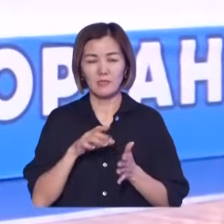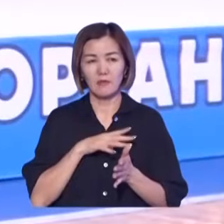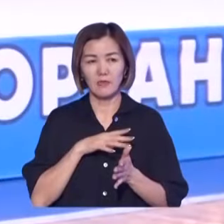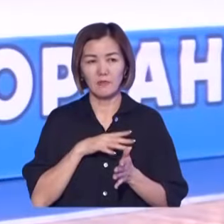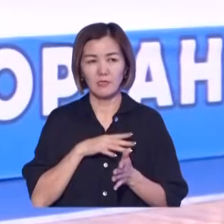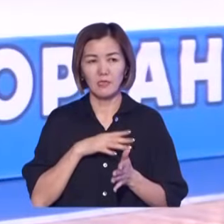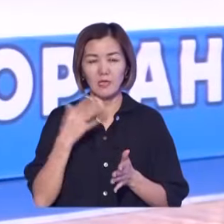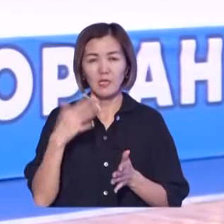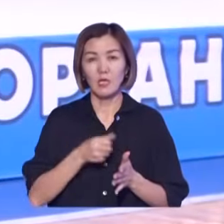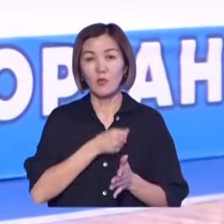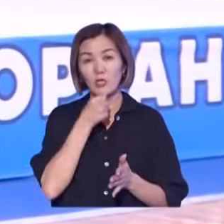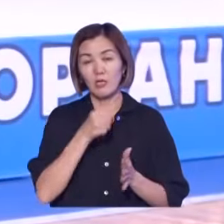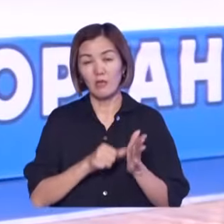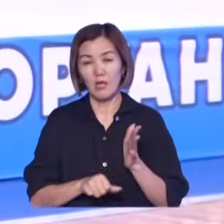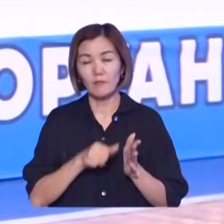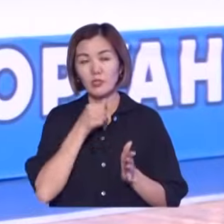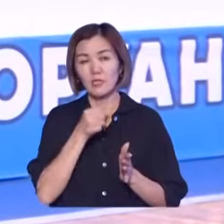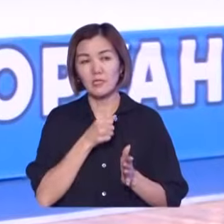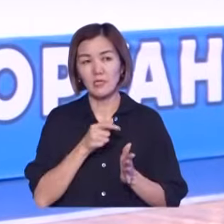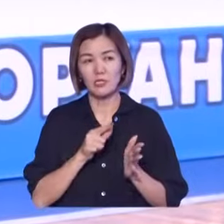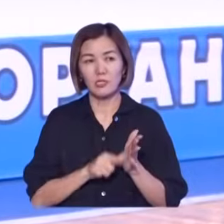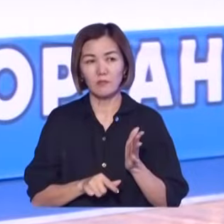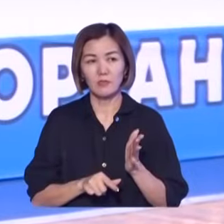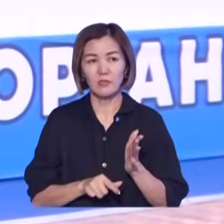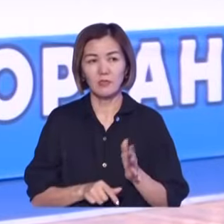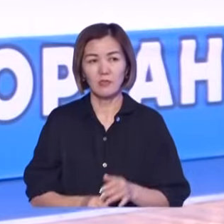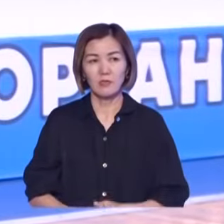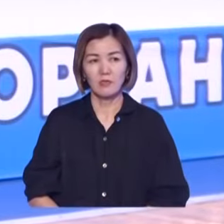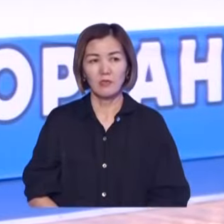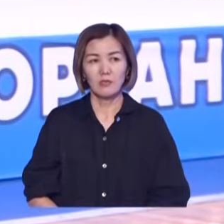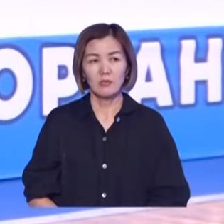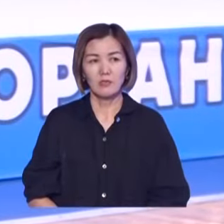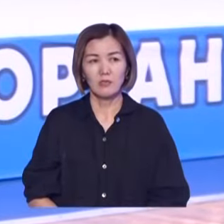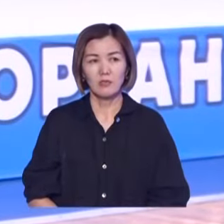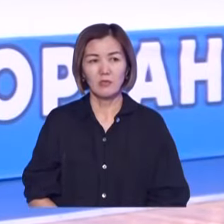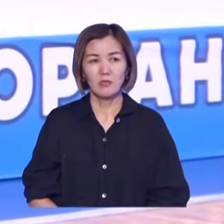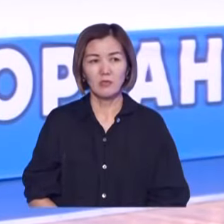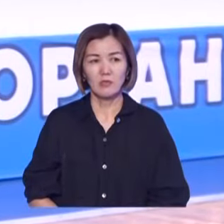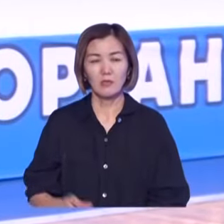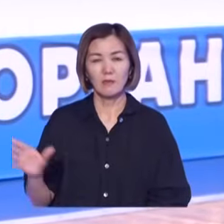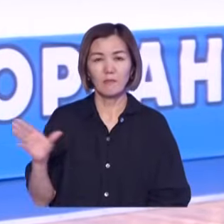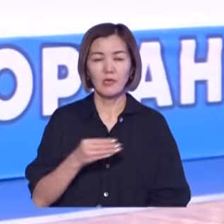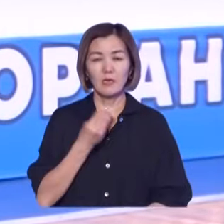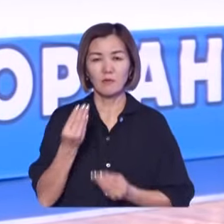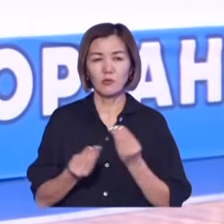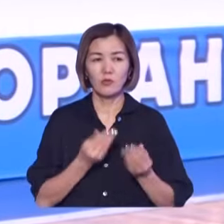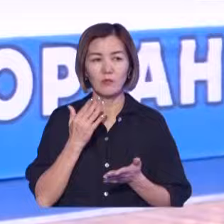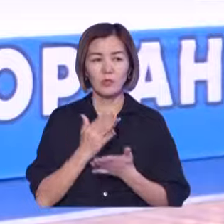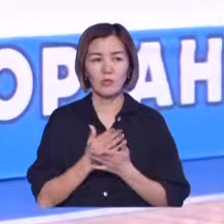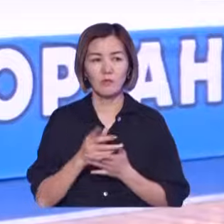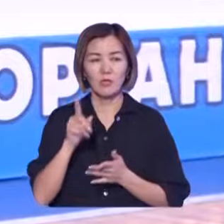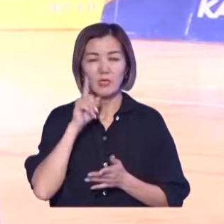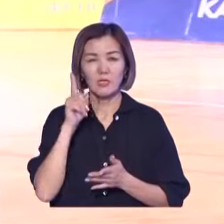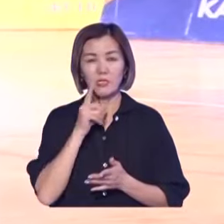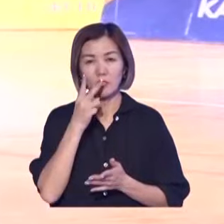50-ден асқандар, 60-тан асқандар, мен не 70-ден, 70-ден асқан, 71 демін. Бәріміз ойнап атырмыз, мына жастарға қандай